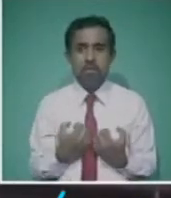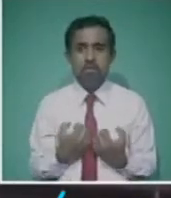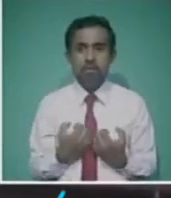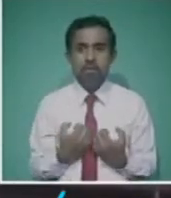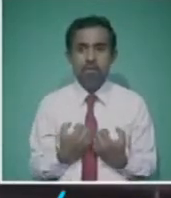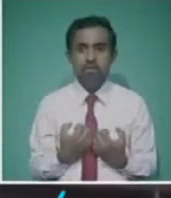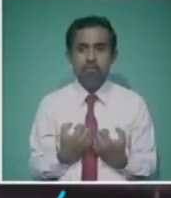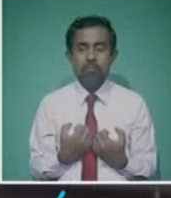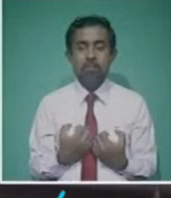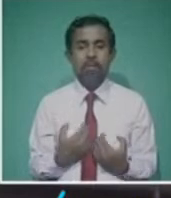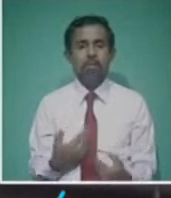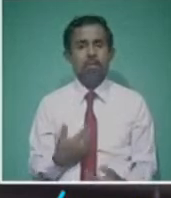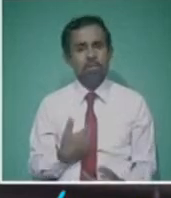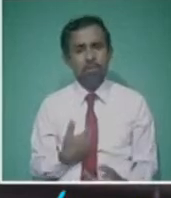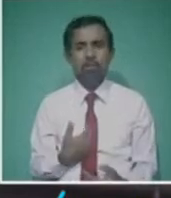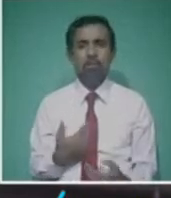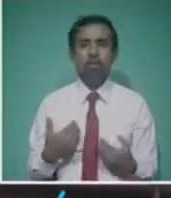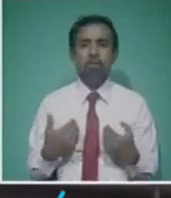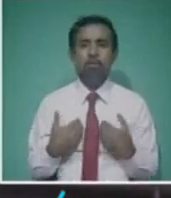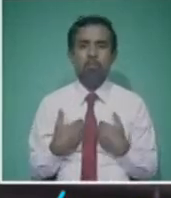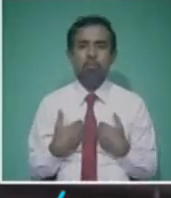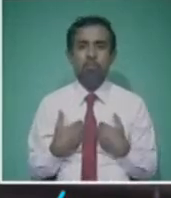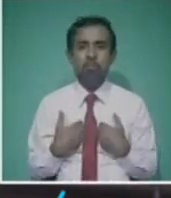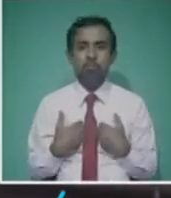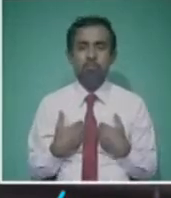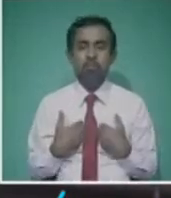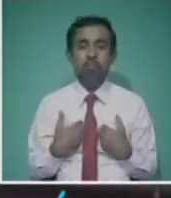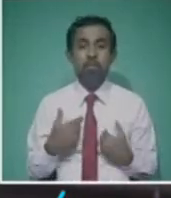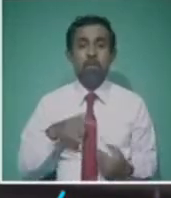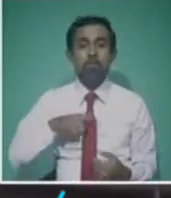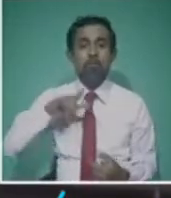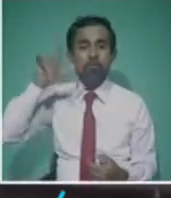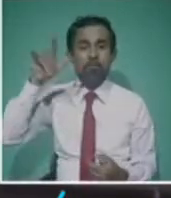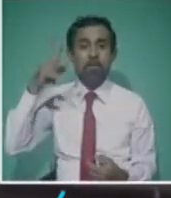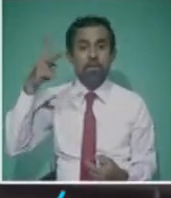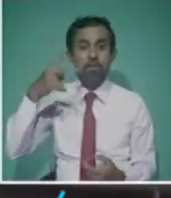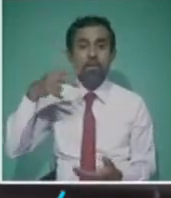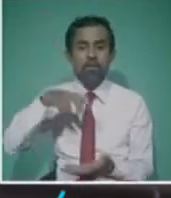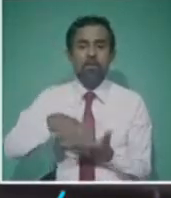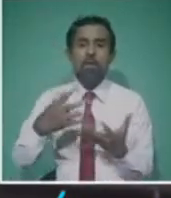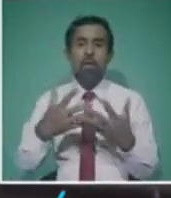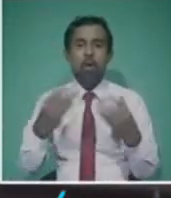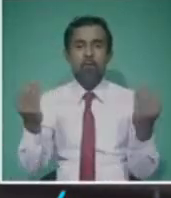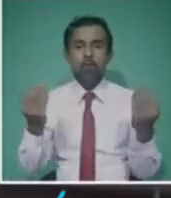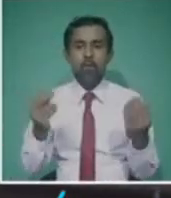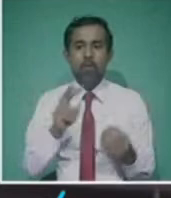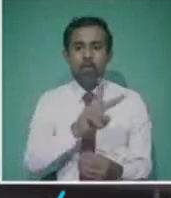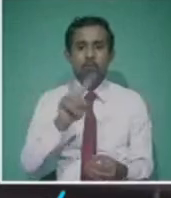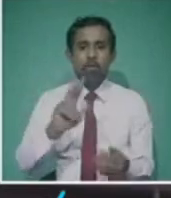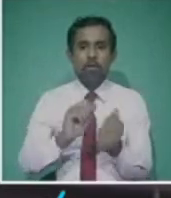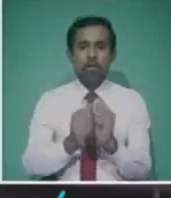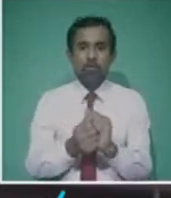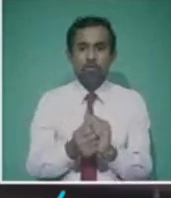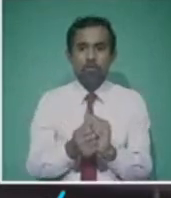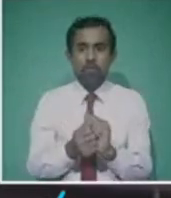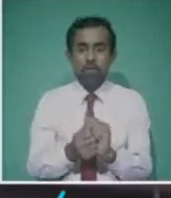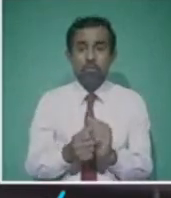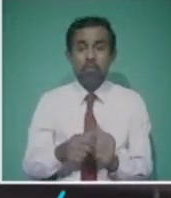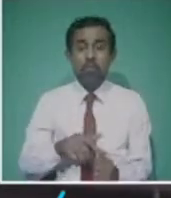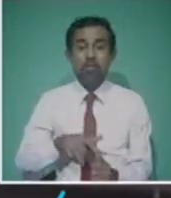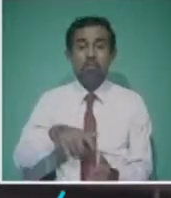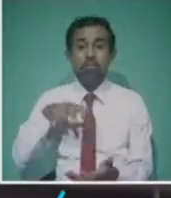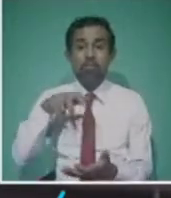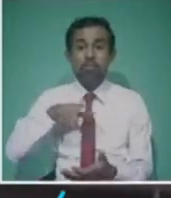मम भूम ऊम नावे मम्मद करे मगे पूर्वसी बावे अयंकर गता विसि देवेनि संशोधने मे पुरवेसि